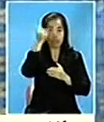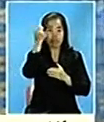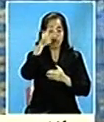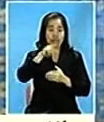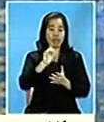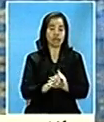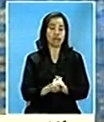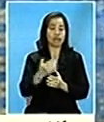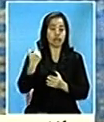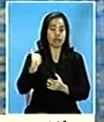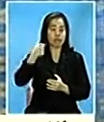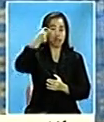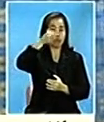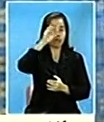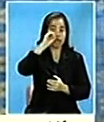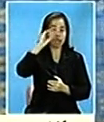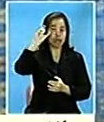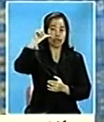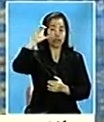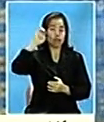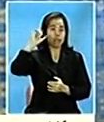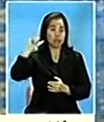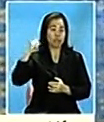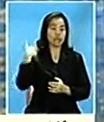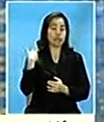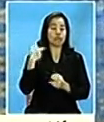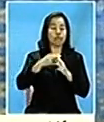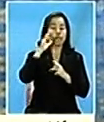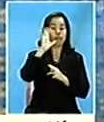Google นี่วิทยานิพนธ์ของมหาลัยแห่งหนึ่ง